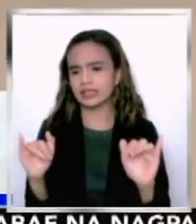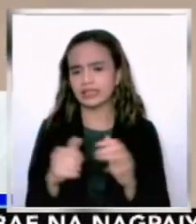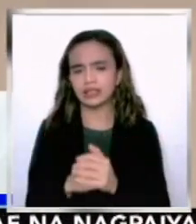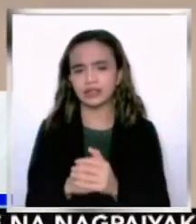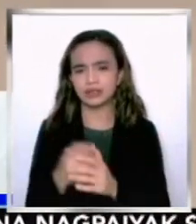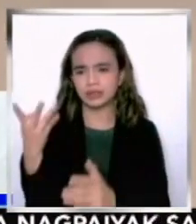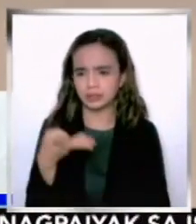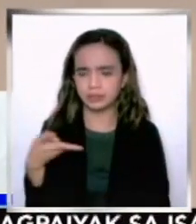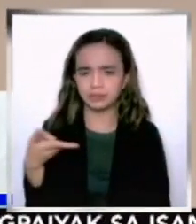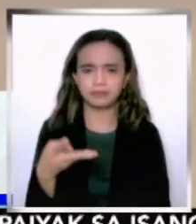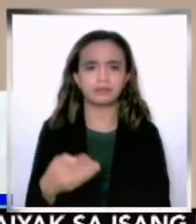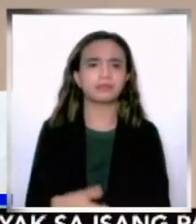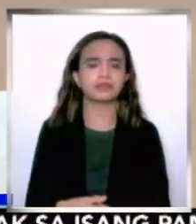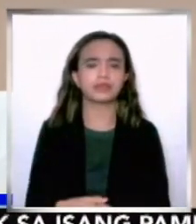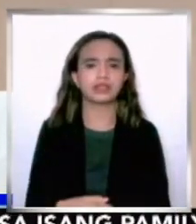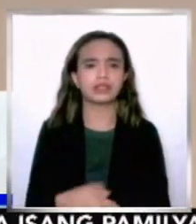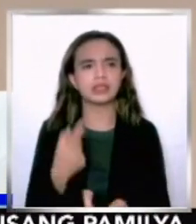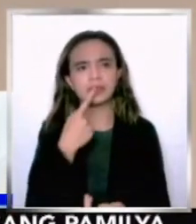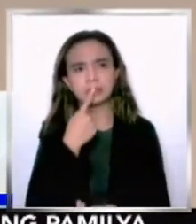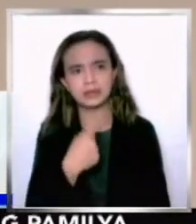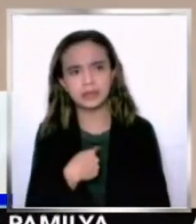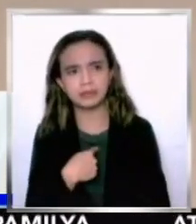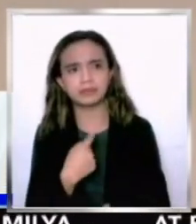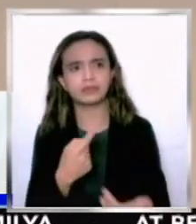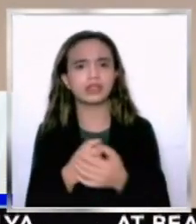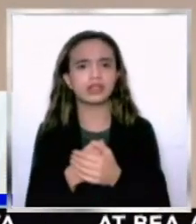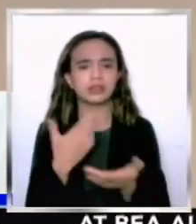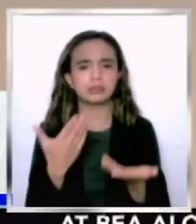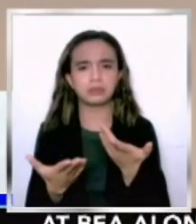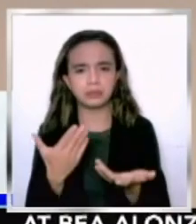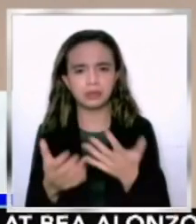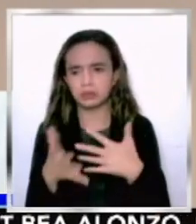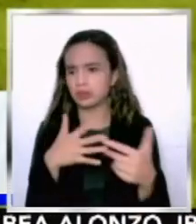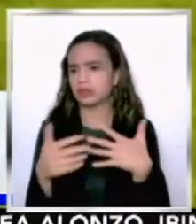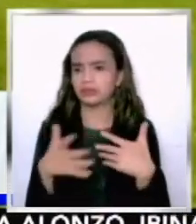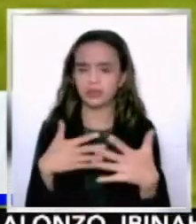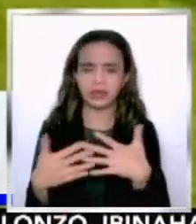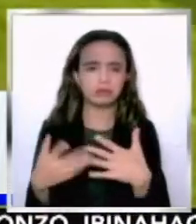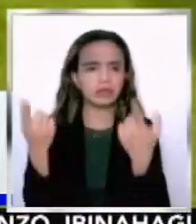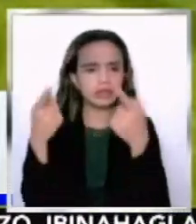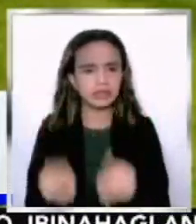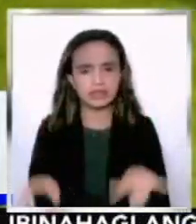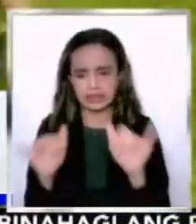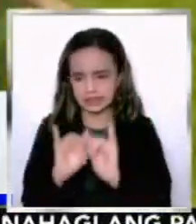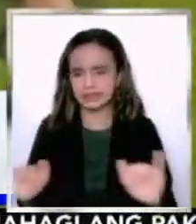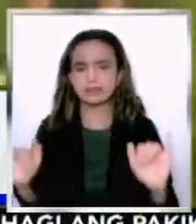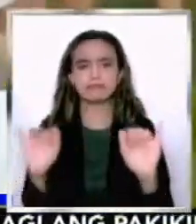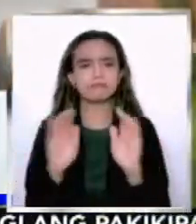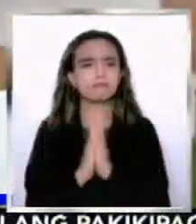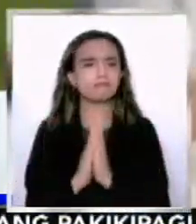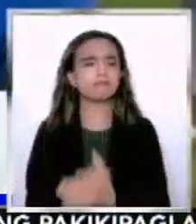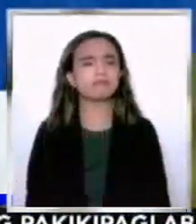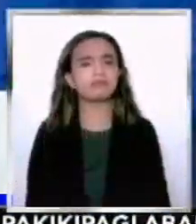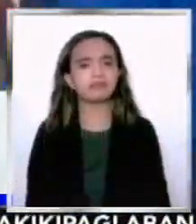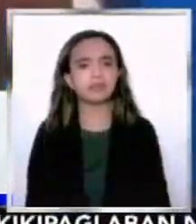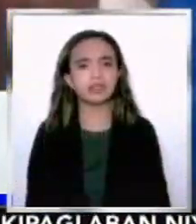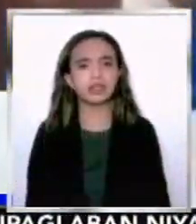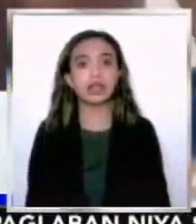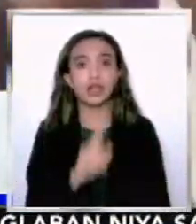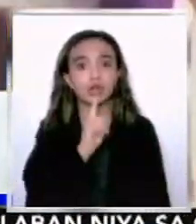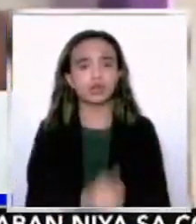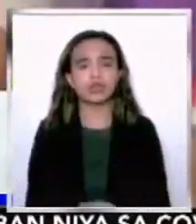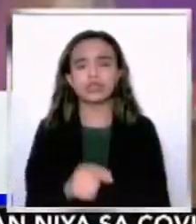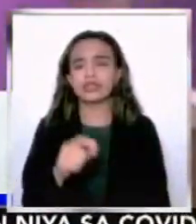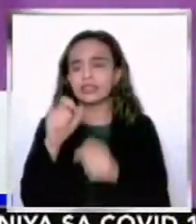and saying that regardless of whatever happens, you need to stay brave. Ang ngayon ay nagkatotoong panaginip para sa Philippine